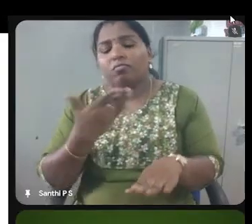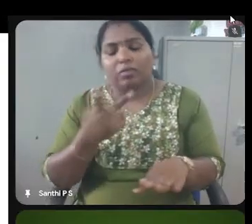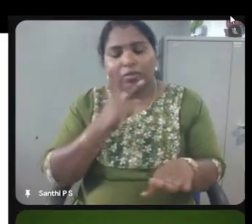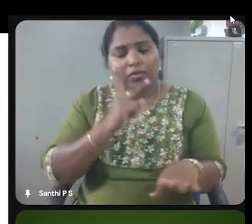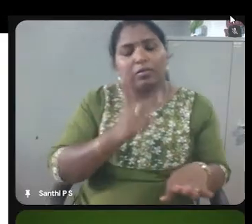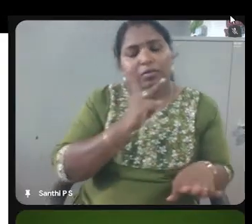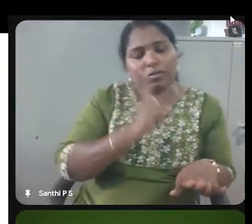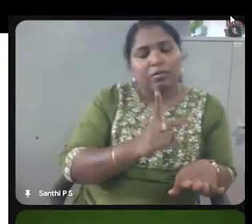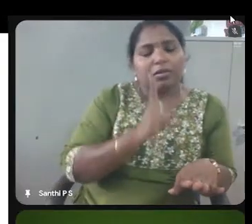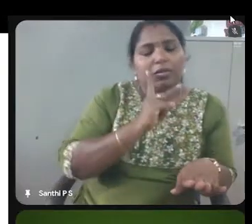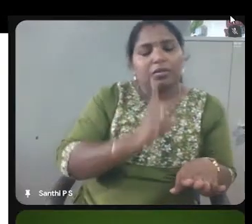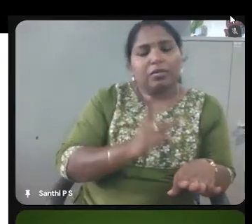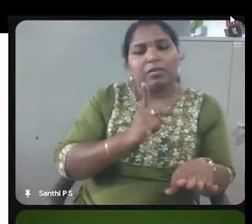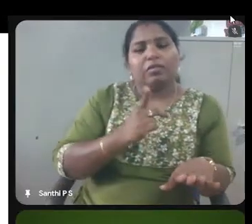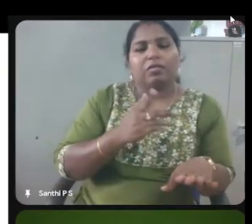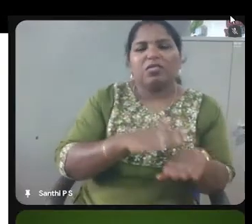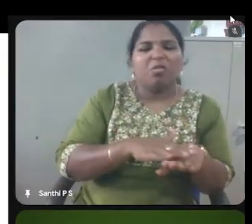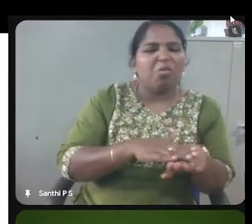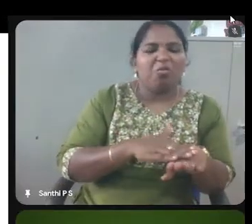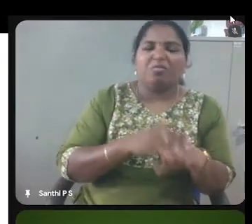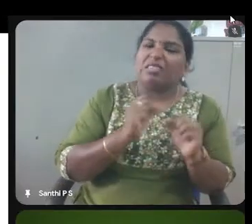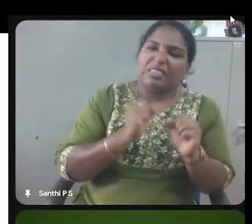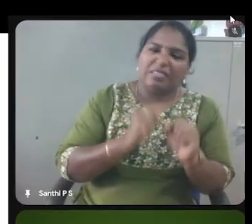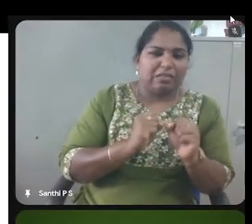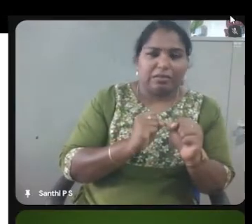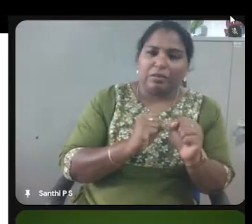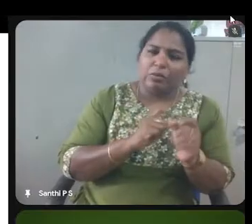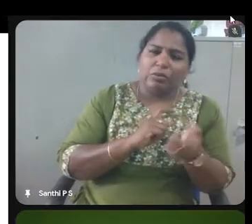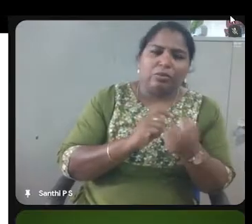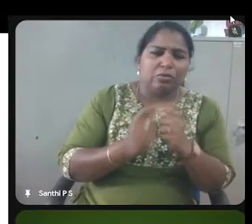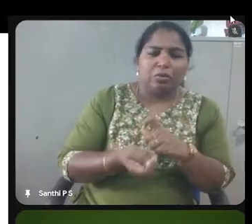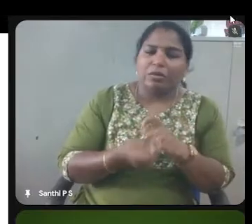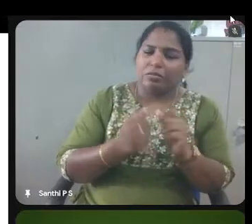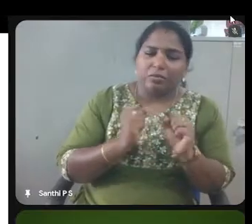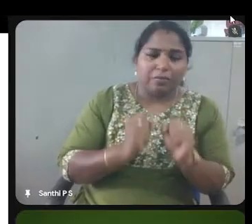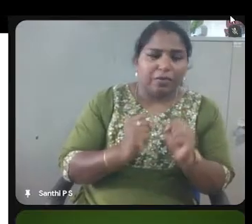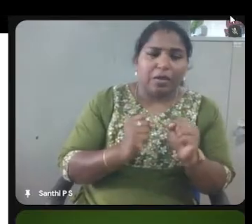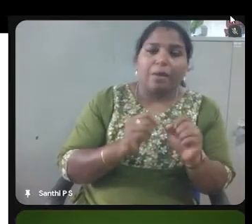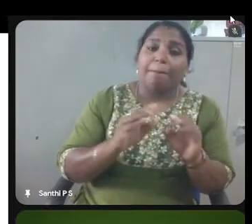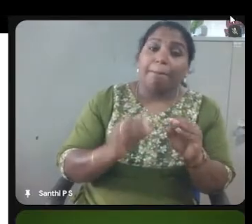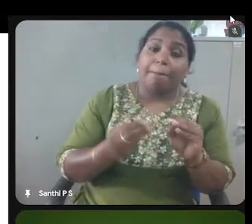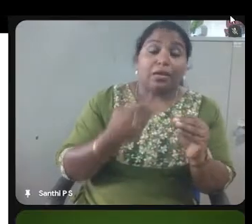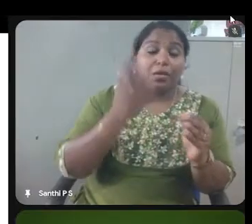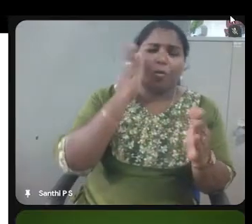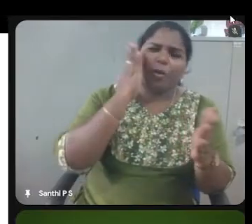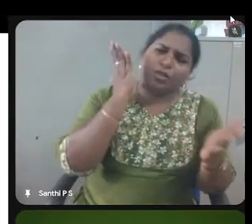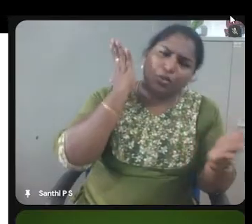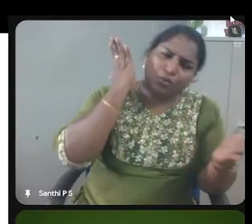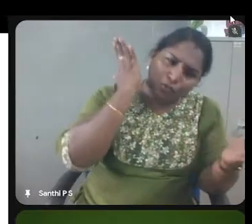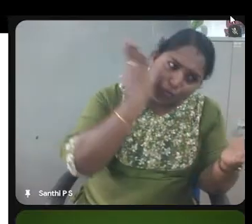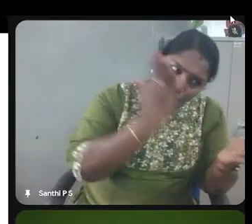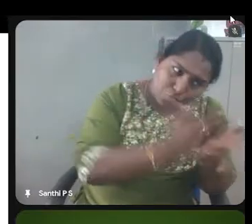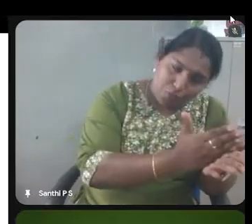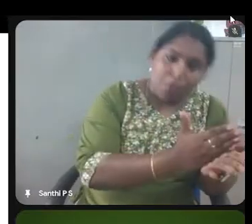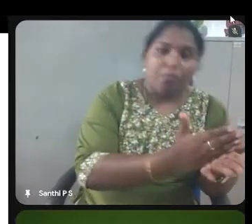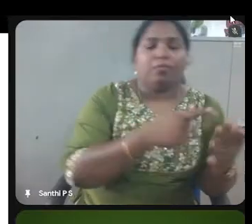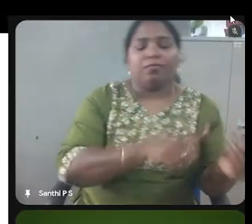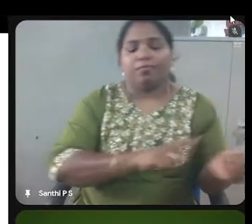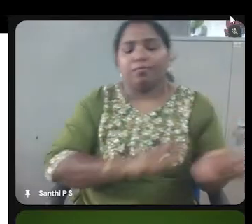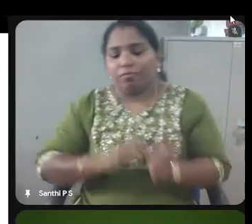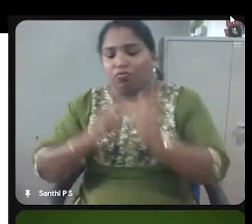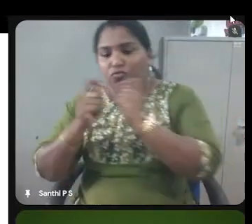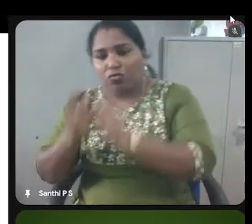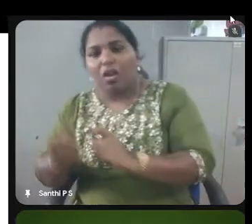ഒരു രീതിയിലായിരിക്കും ചെയ്യുന്നത്. അപ്പം അതിൽ നിന്നും അത് സ്റ്റോപ്പ് ചെയ്തിട്ട് വേറെ എന്തെങ്കിലും രീതിയിലേക്ക് നമുക്ക് ചാനലൈസ് ചെയ്യാൻ വേണ്ടി,